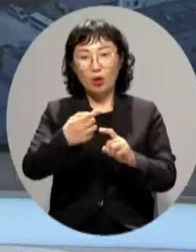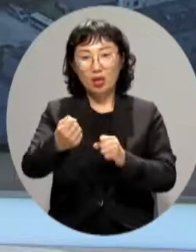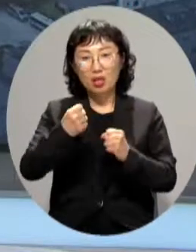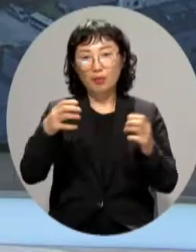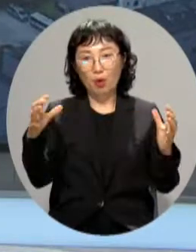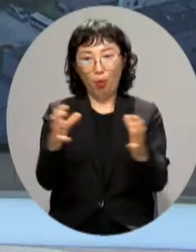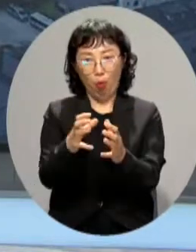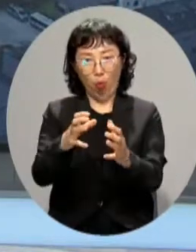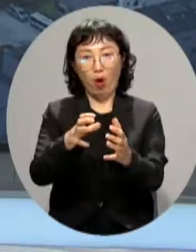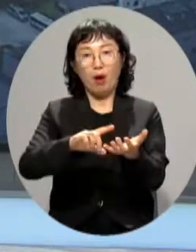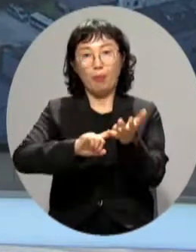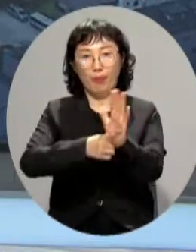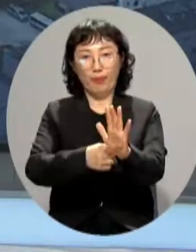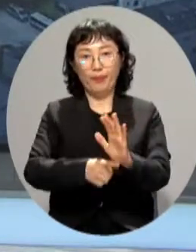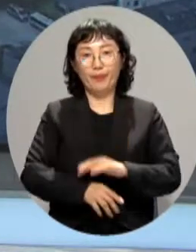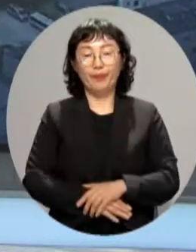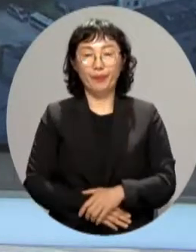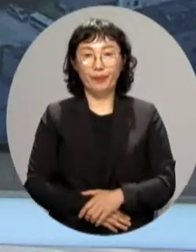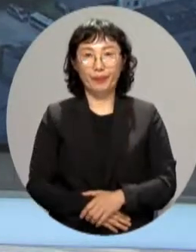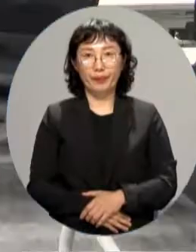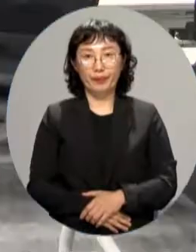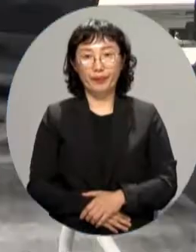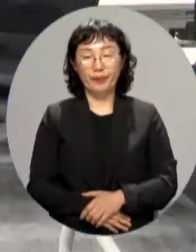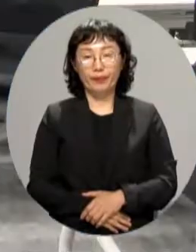김하영 기자가 보도합니다.